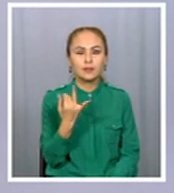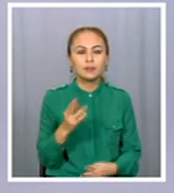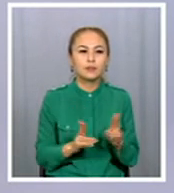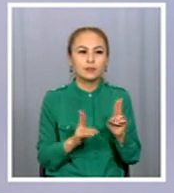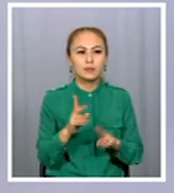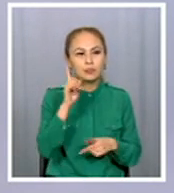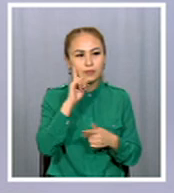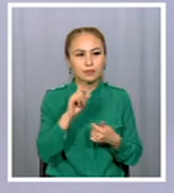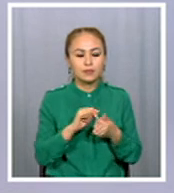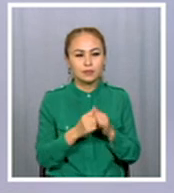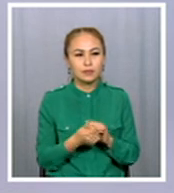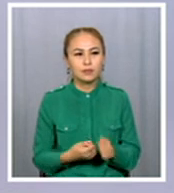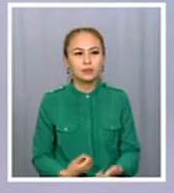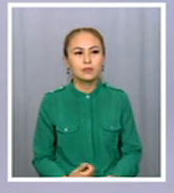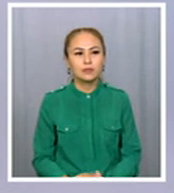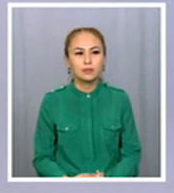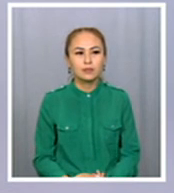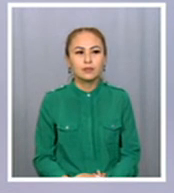еске түсірейік.